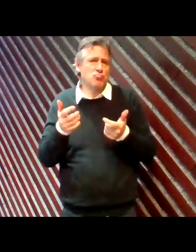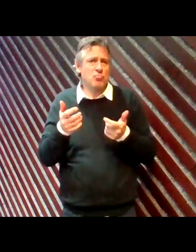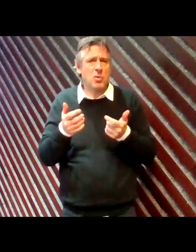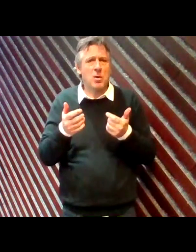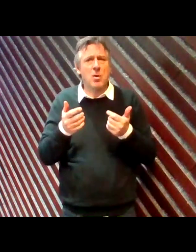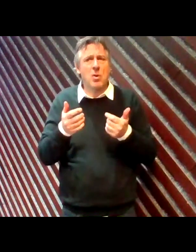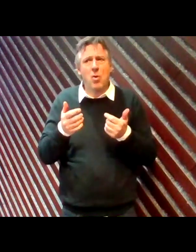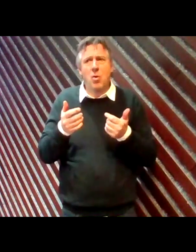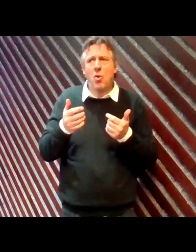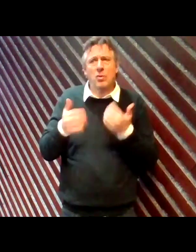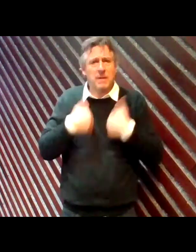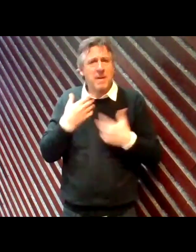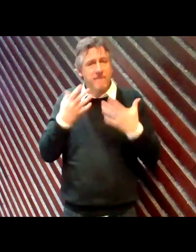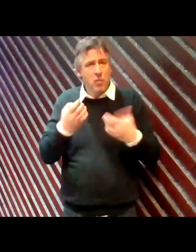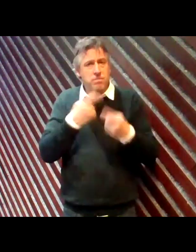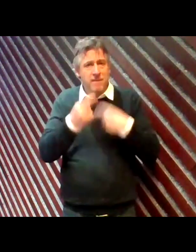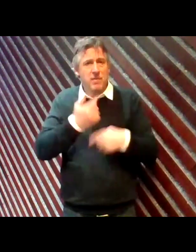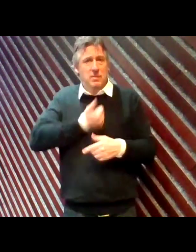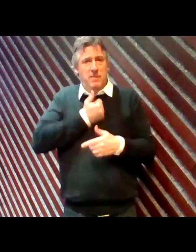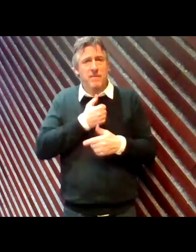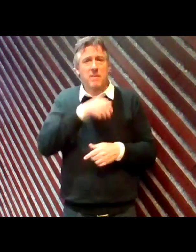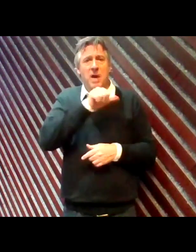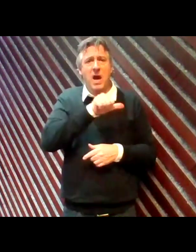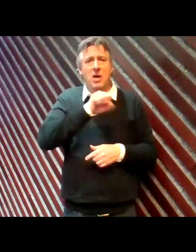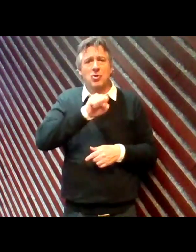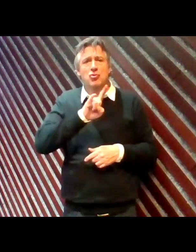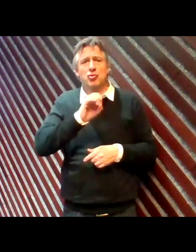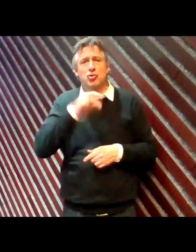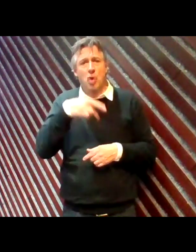et on l'a fait en collaboration avec H-H ils